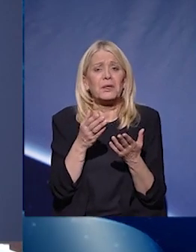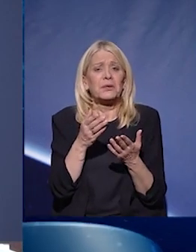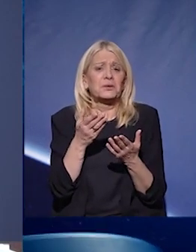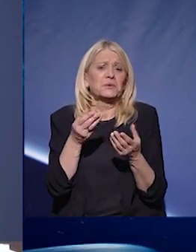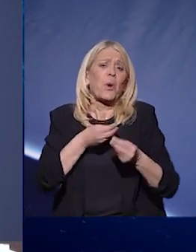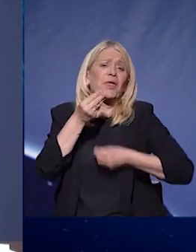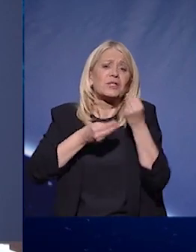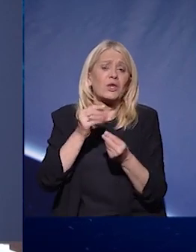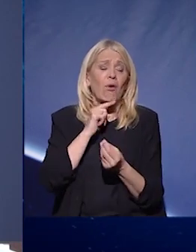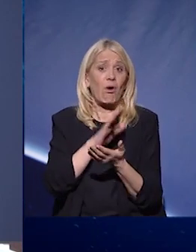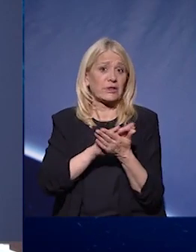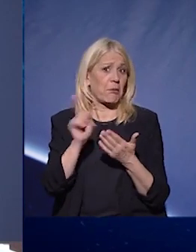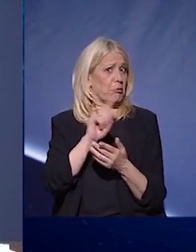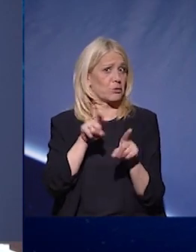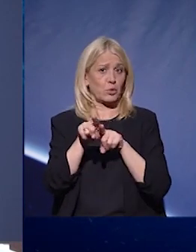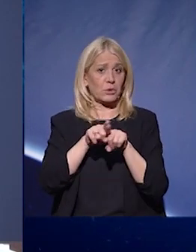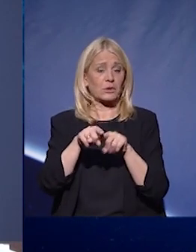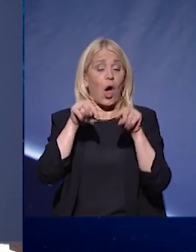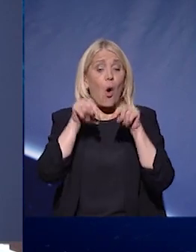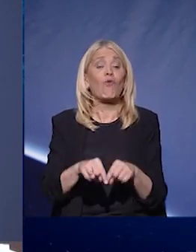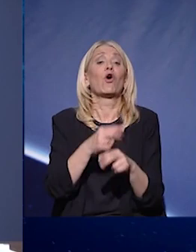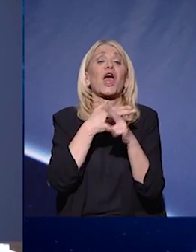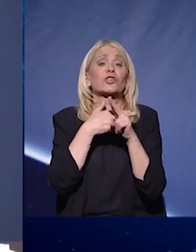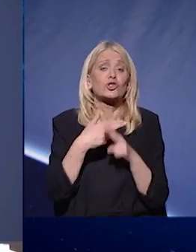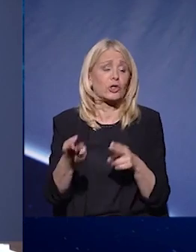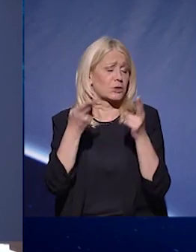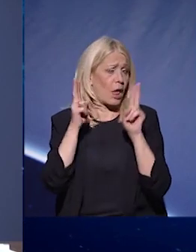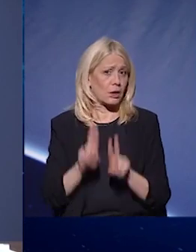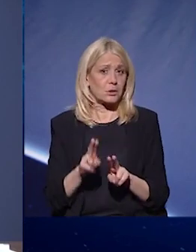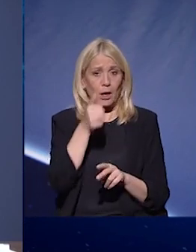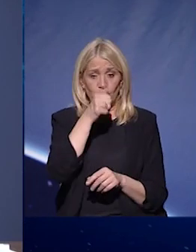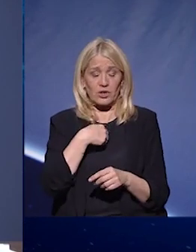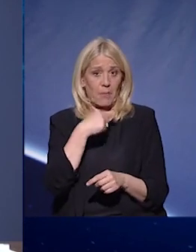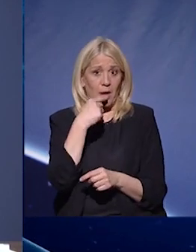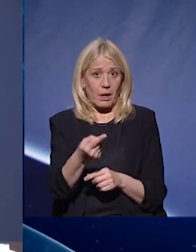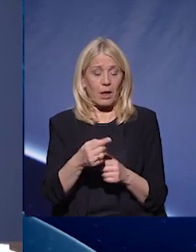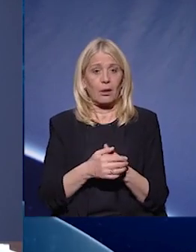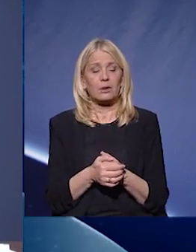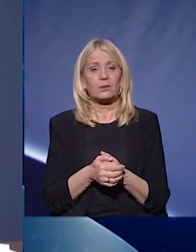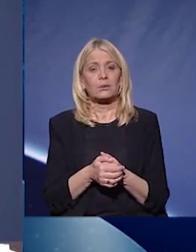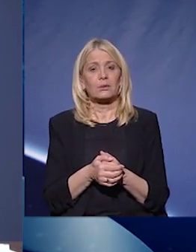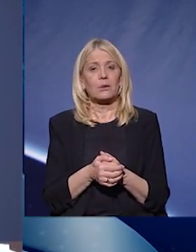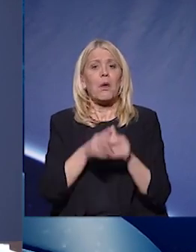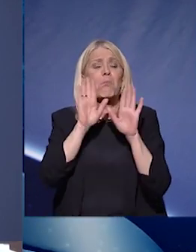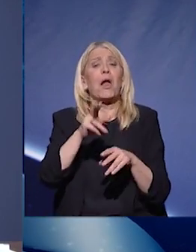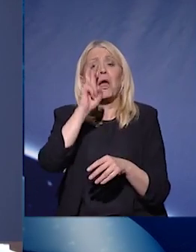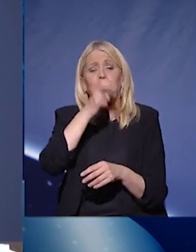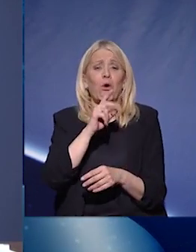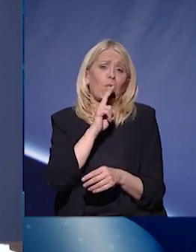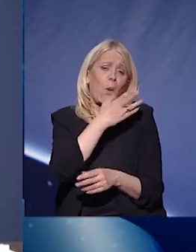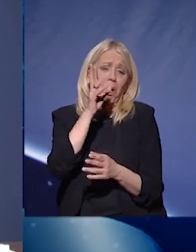neka objašnjenja koje jednostavno nisu ista. Ovo je čista istina, što sam ja rekao. Pa nek boli koga